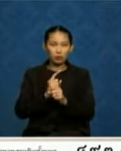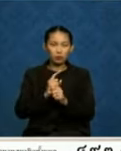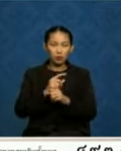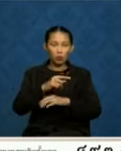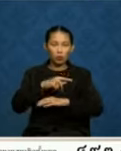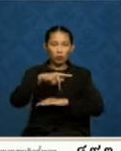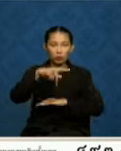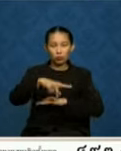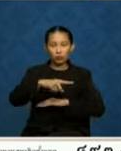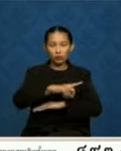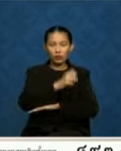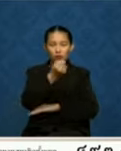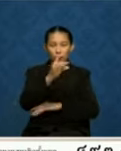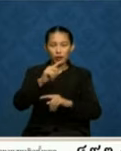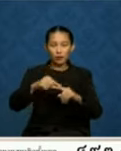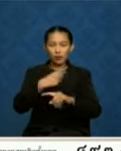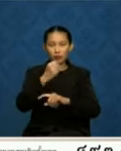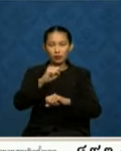ตุลา